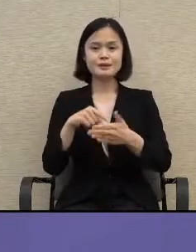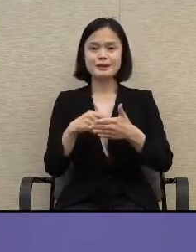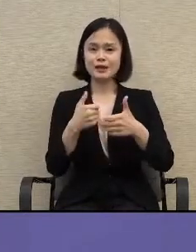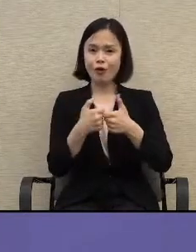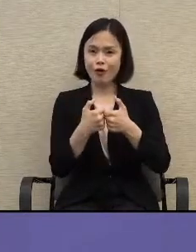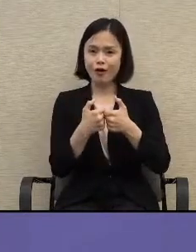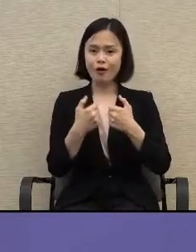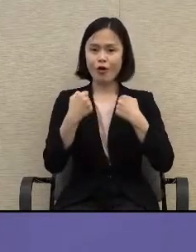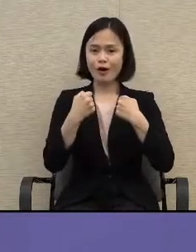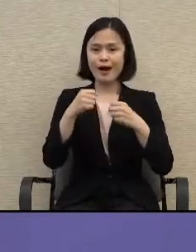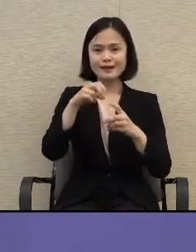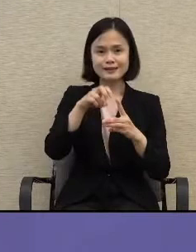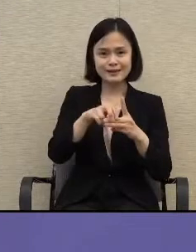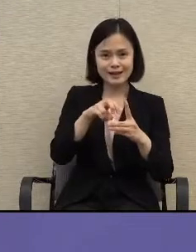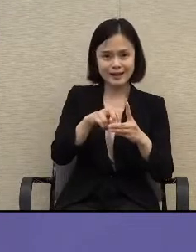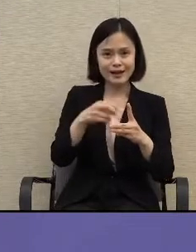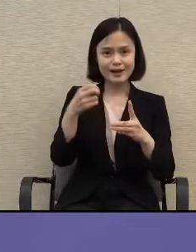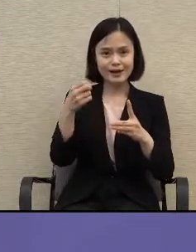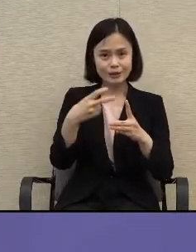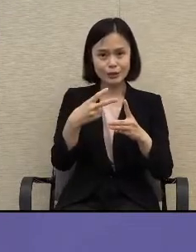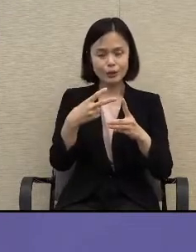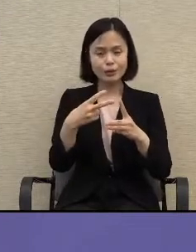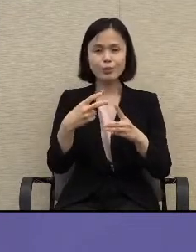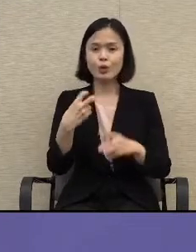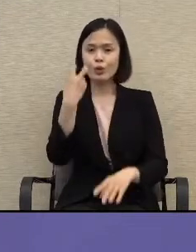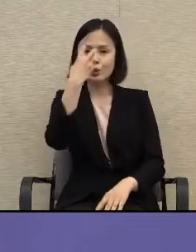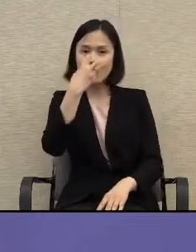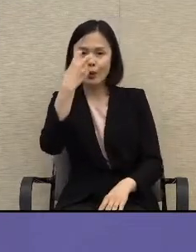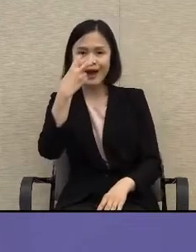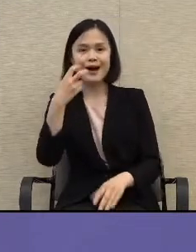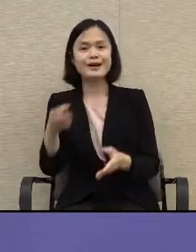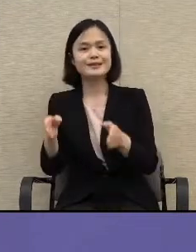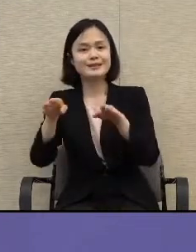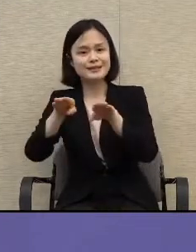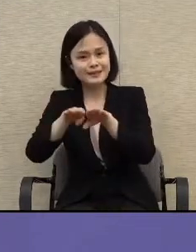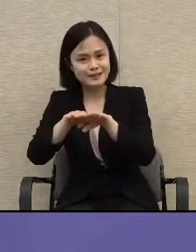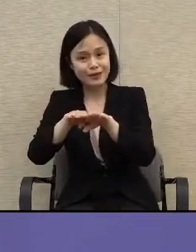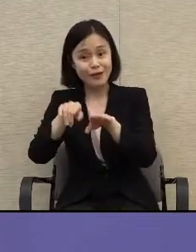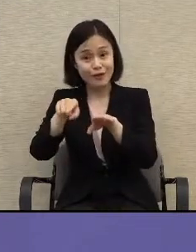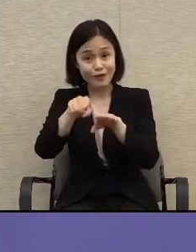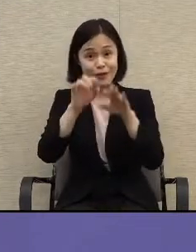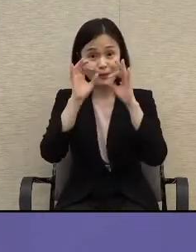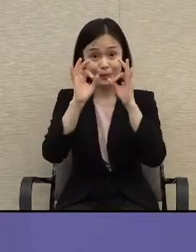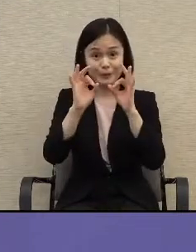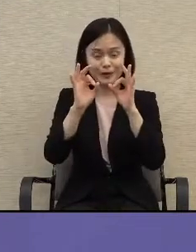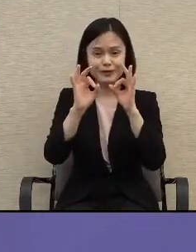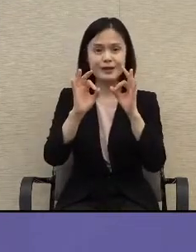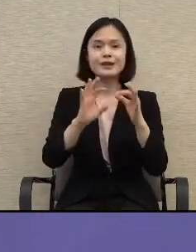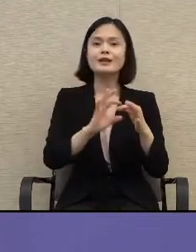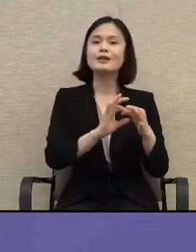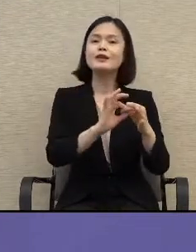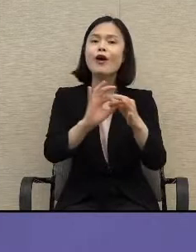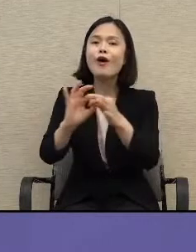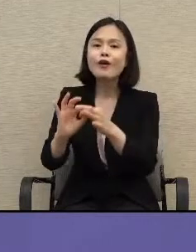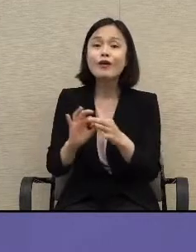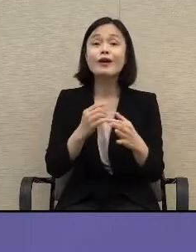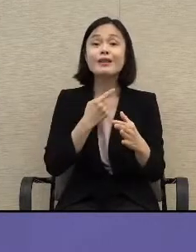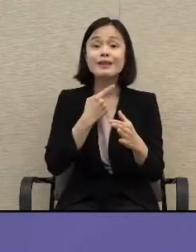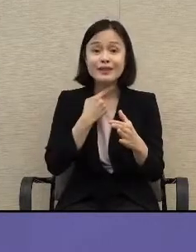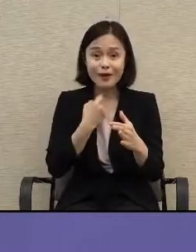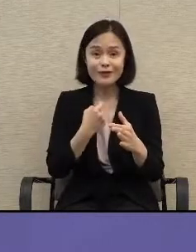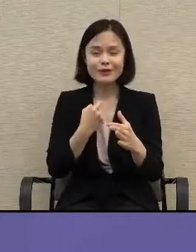요양시설 등등의 이제 그 센터들을 벗어난 연계와 협력들의 시도들을 조금 보실 수 있을 것 같은데요. 첫